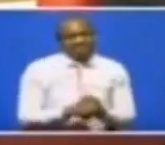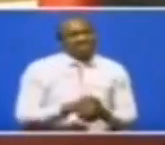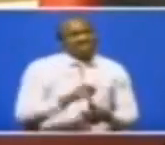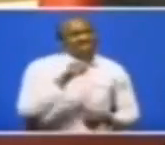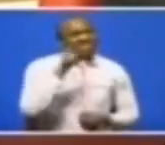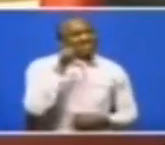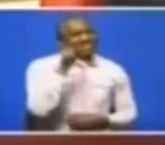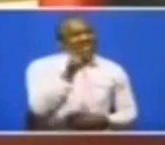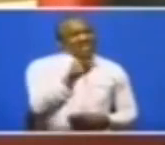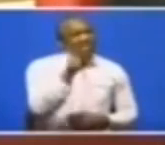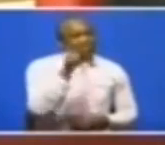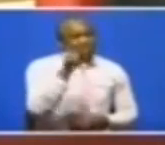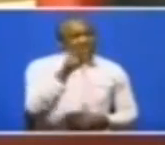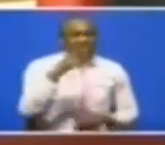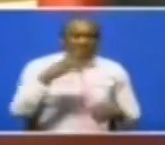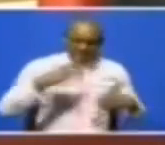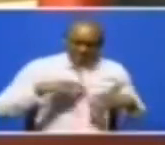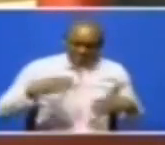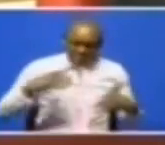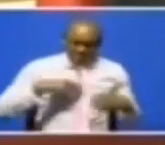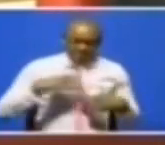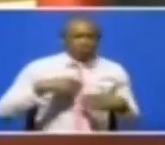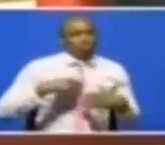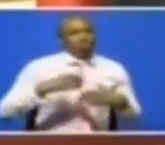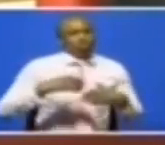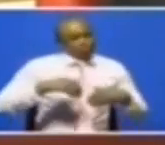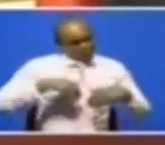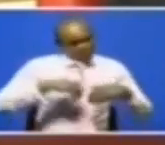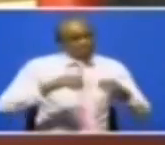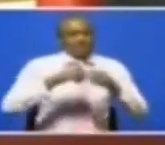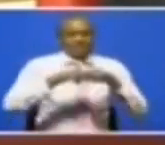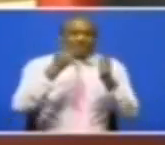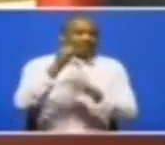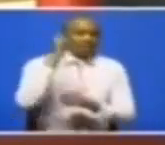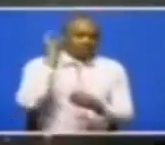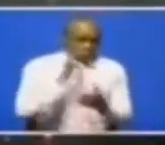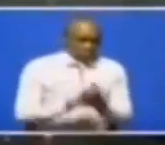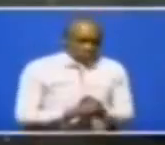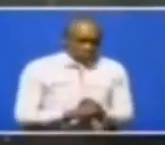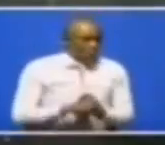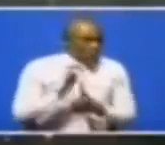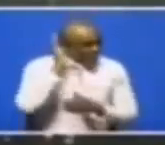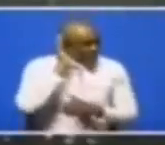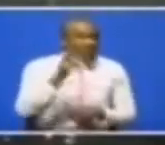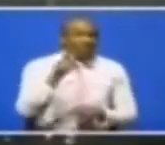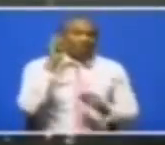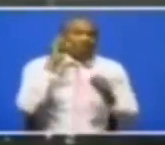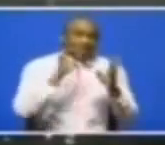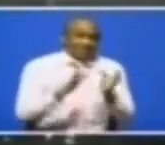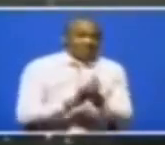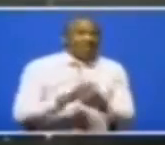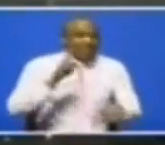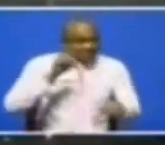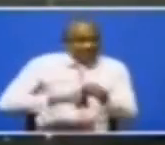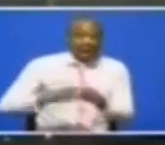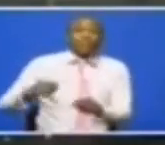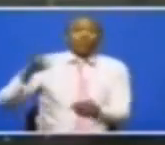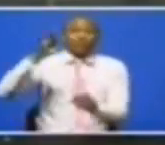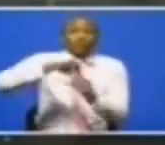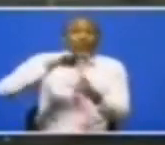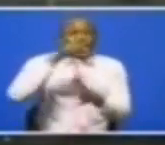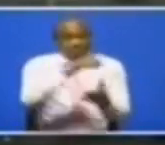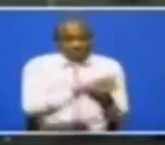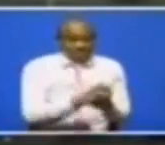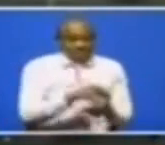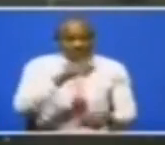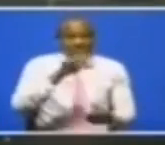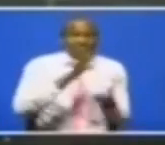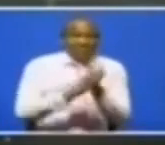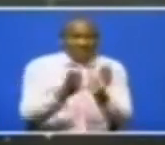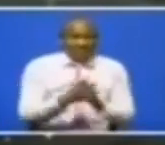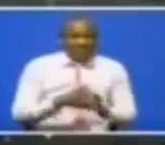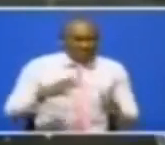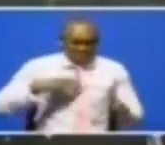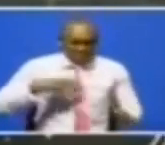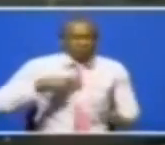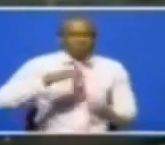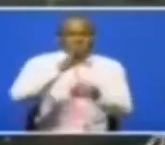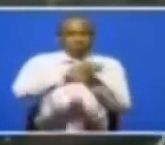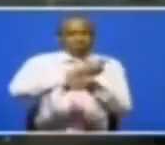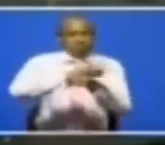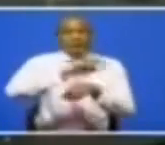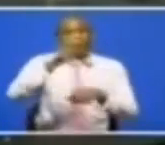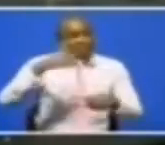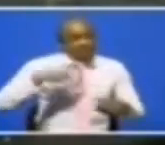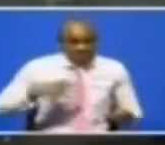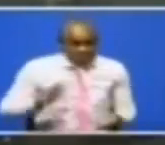sio wenye uadilifu. Viongozi wa Kenya wakichaguliwa wanakuwa ni watu wa